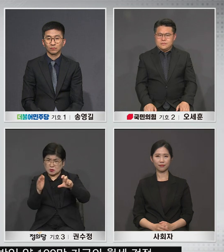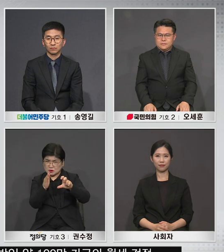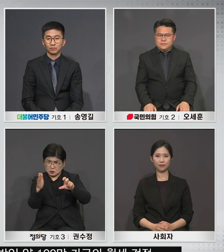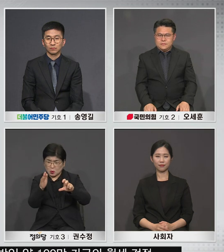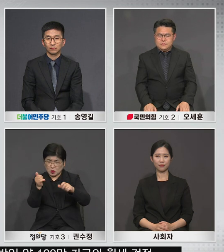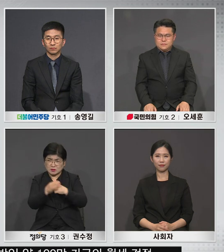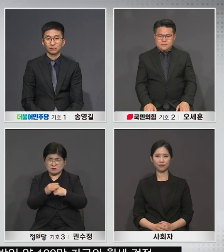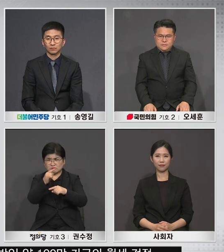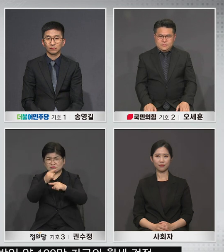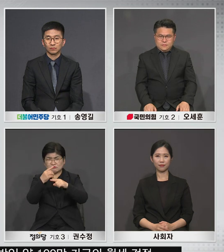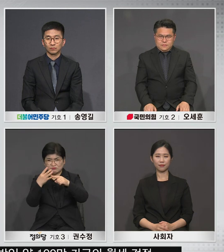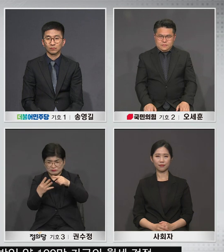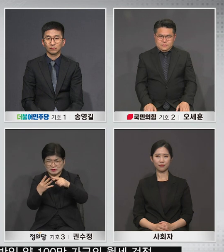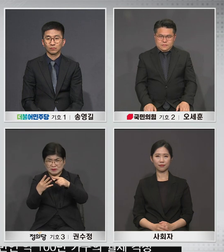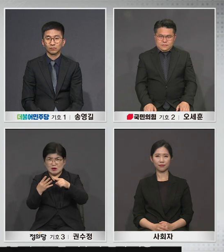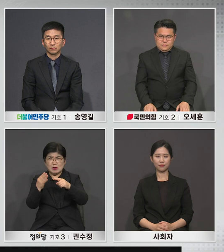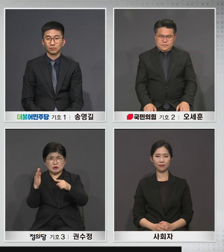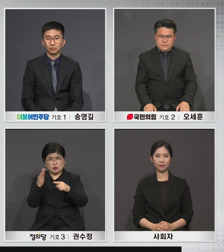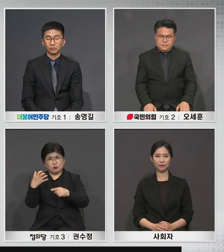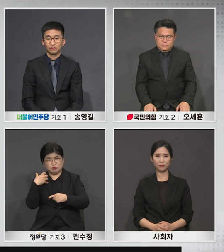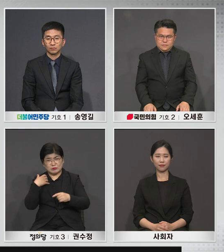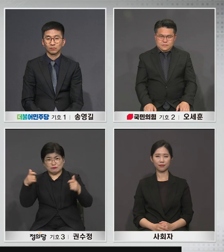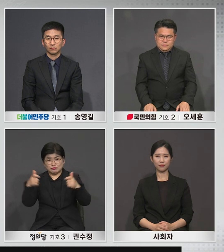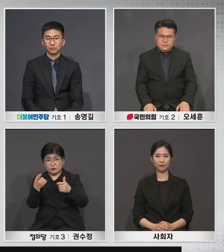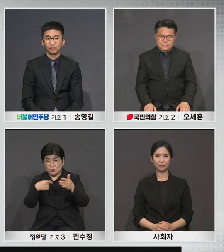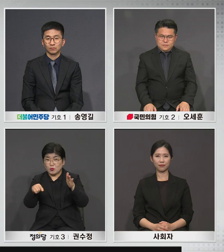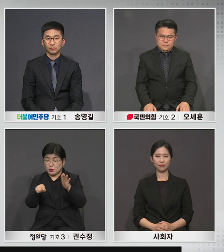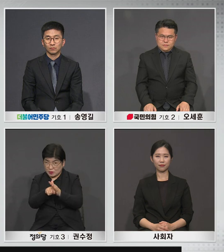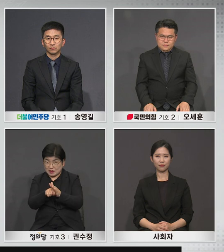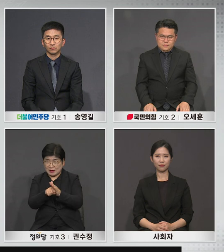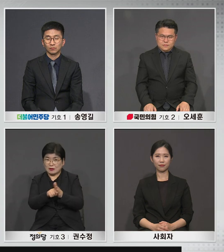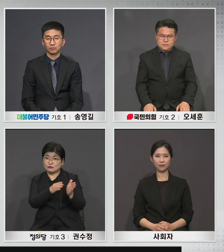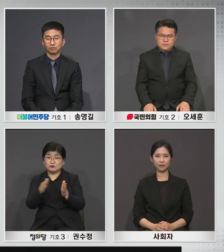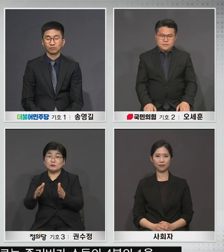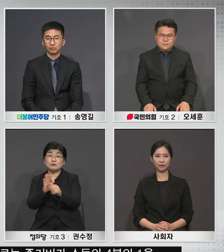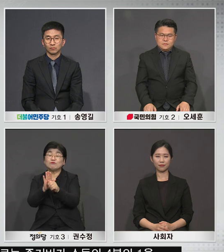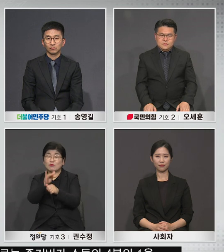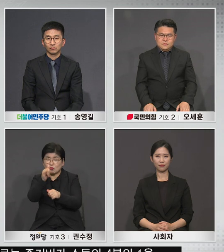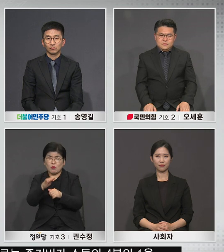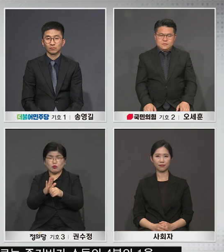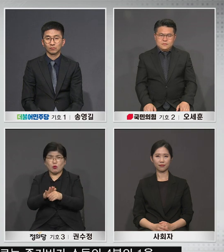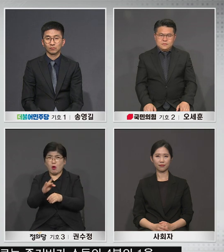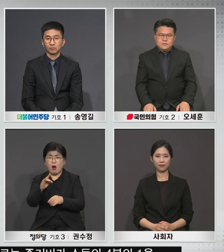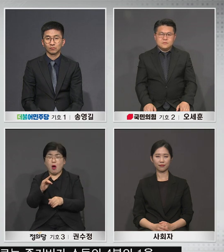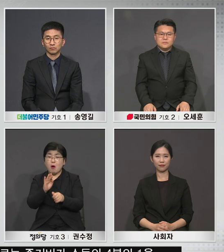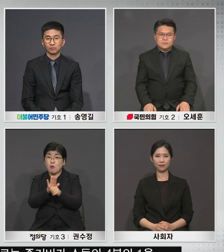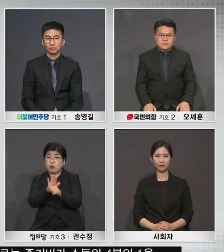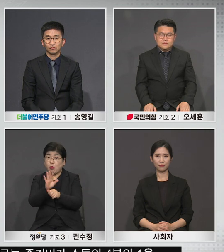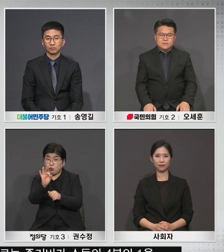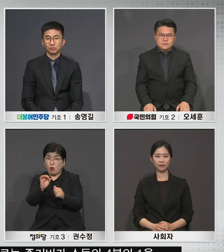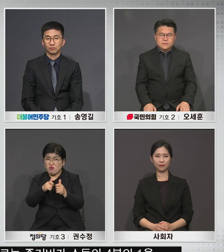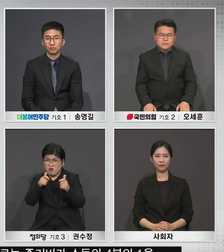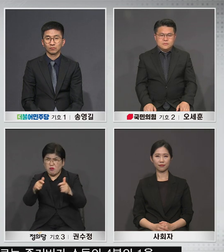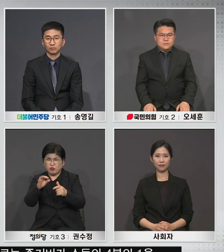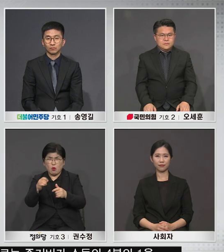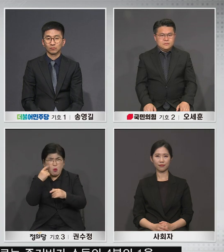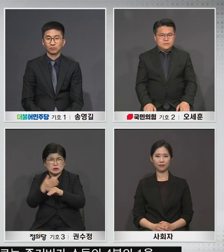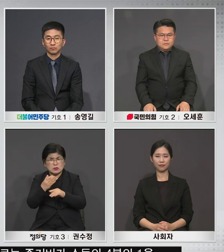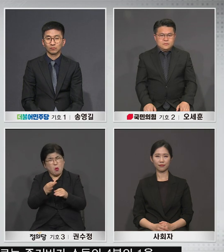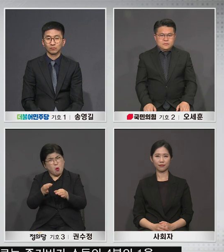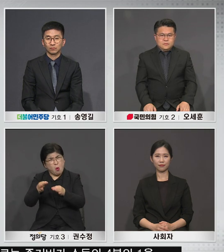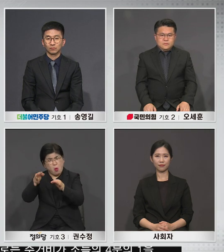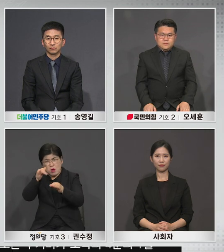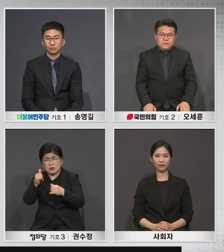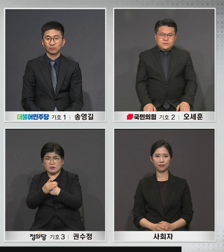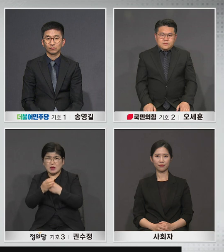않도록 마련해 가겠습니다. 물론 이렇게 보조금만 들이면 다시 월세가 오르는 부작용이 있습니다. 그래서 신규 계약에도 적용할 수